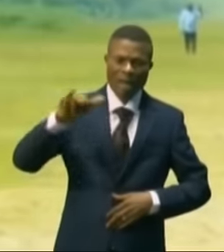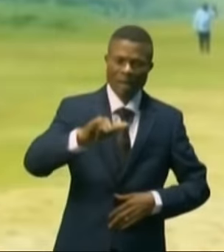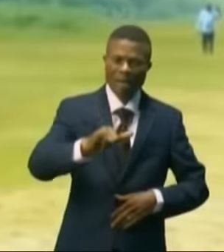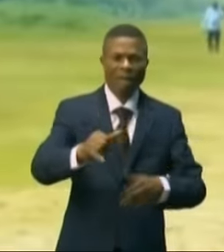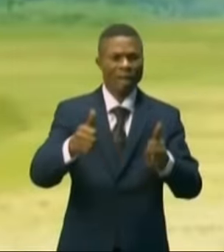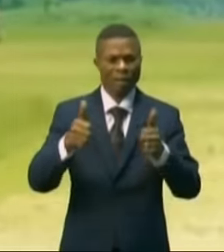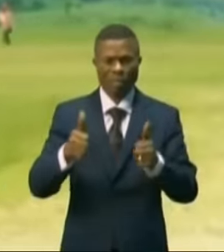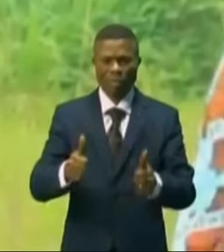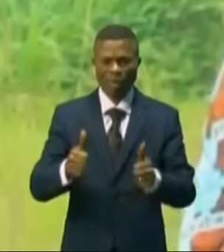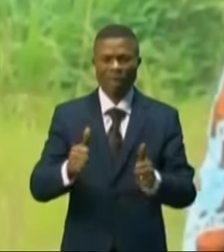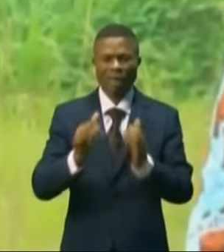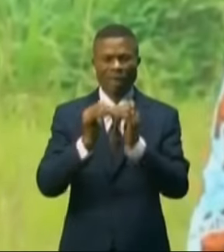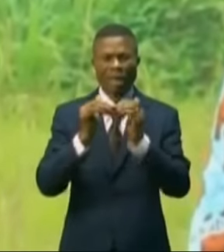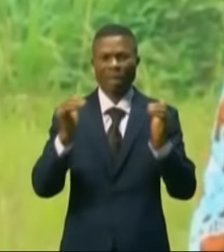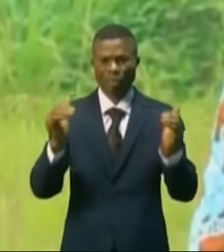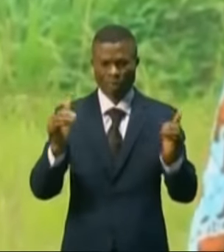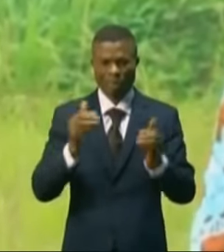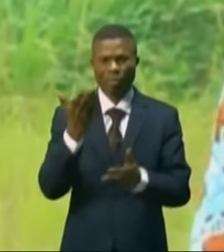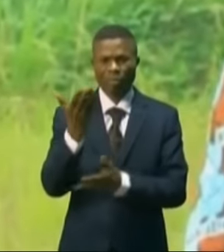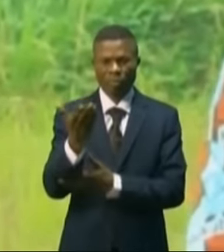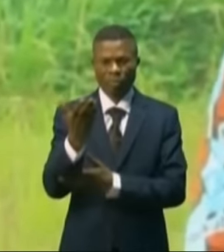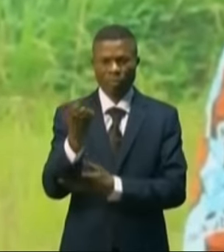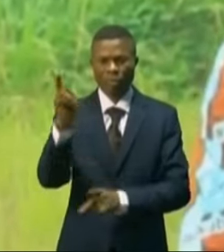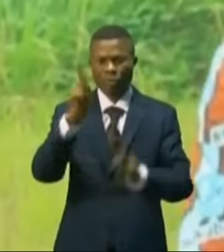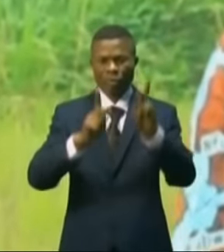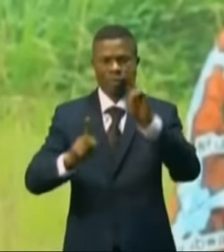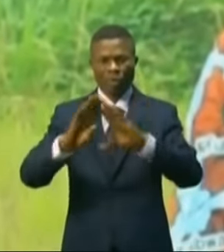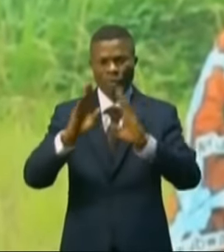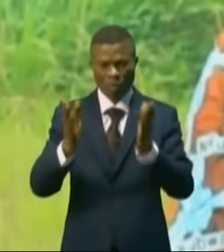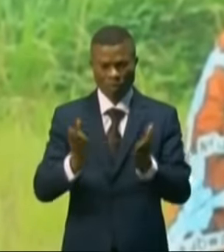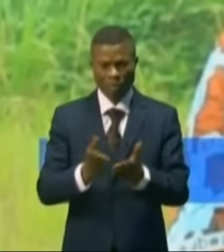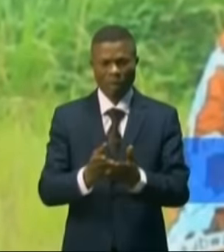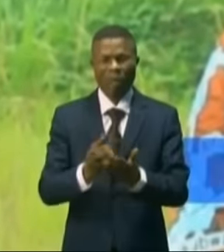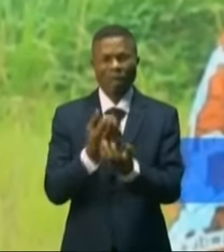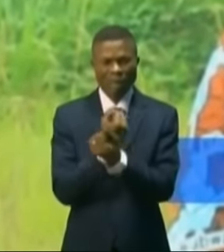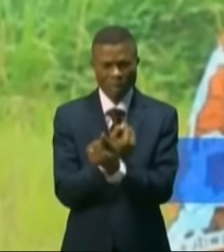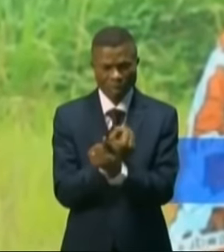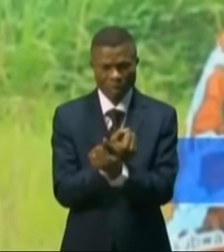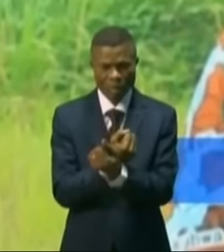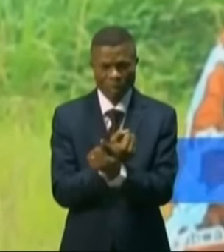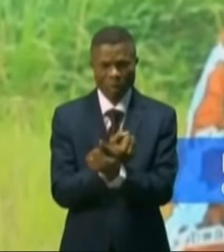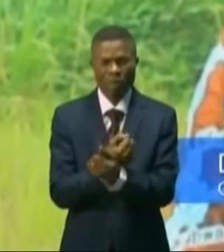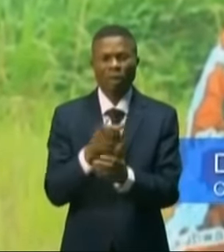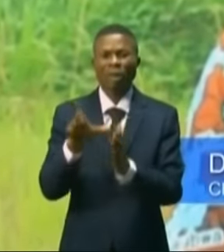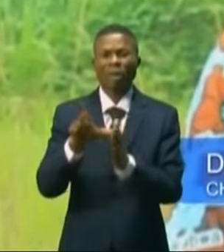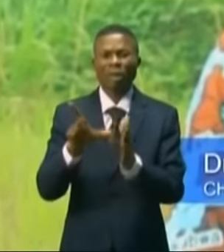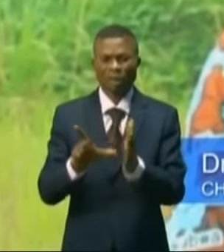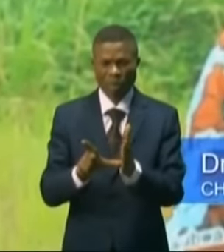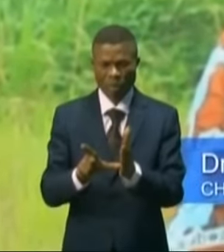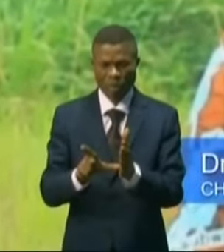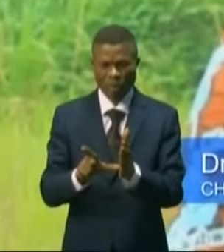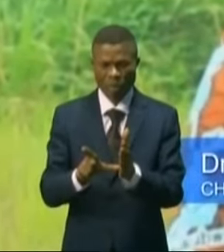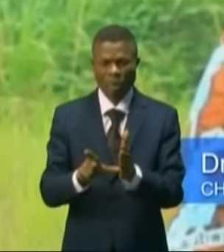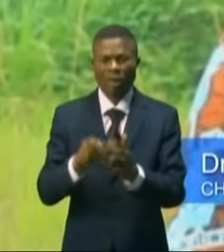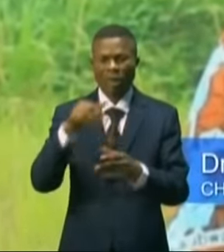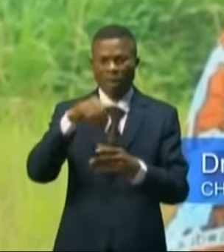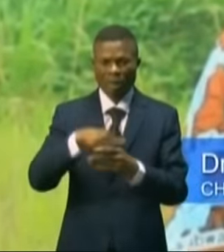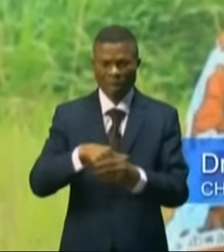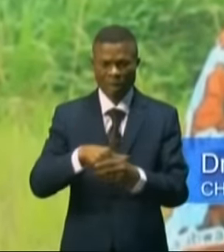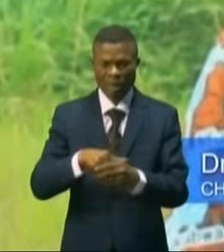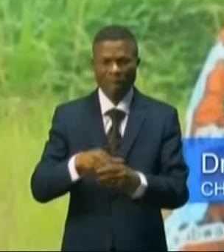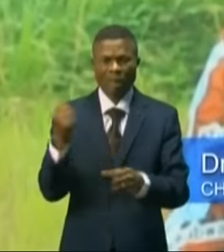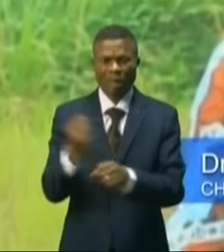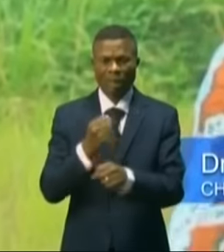d'atterrir en toute sécurité. Je recommande à la population de respecter les obligations faites par le